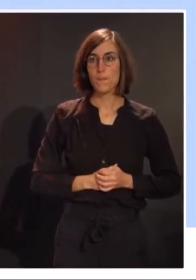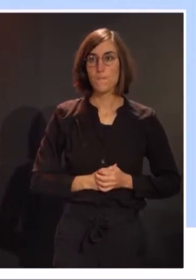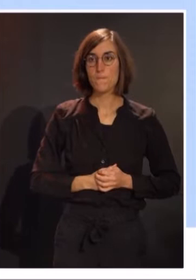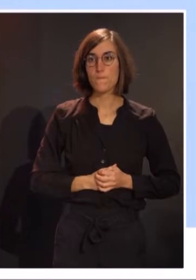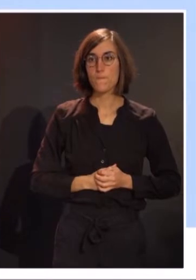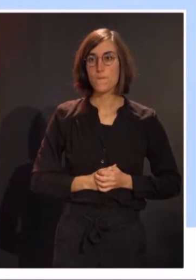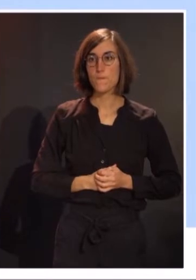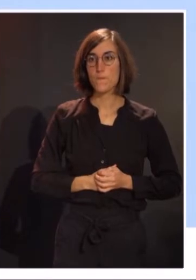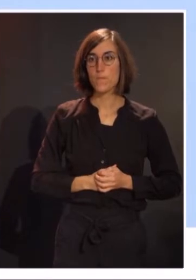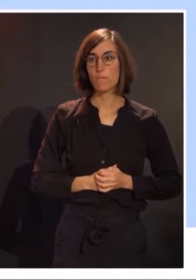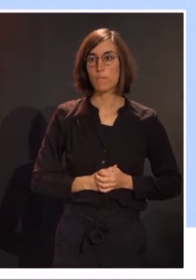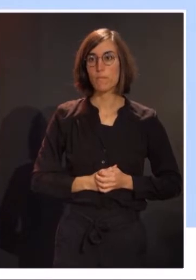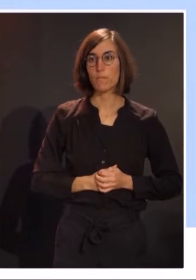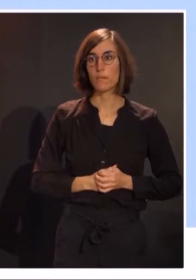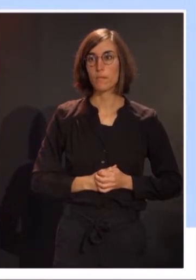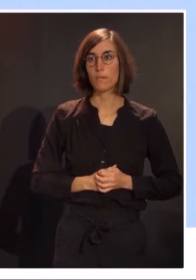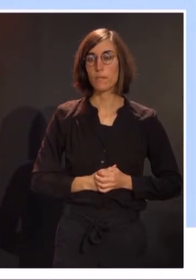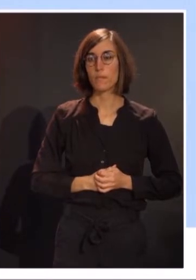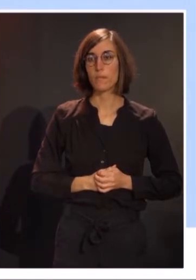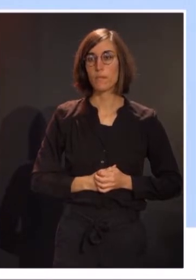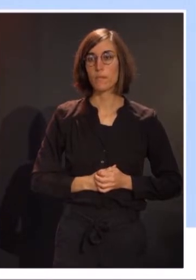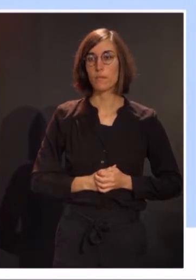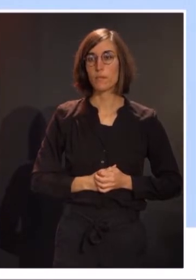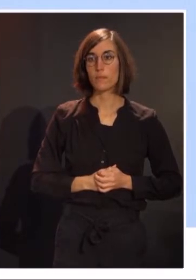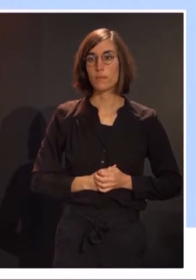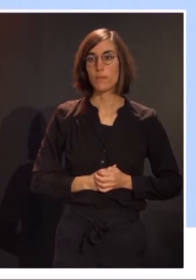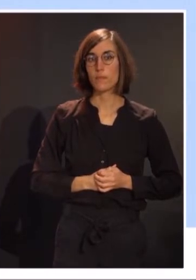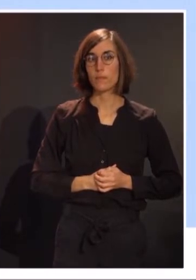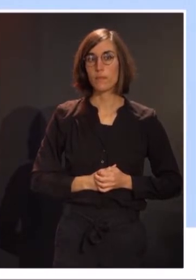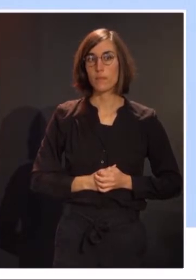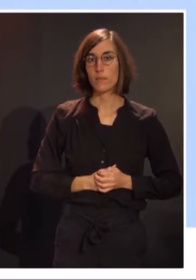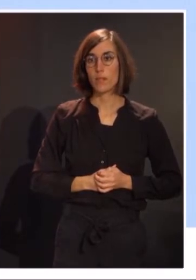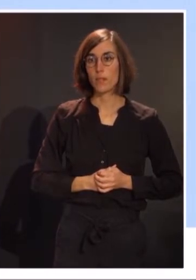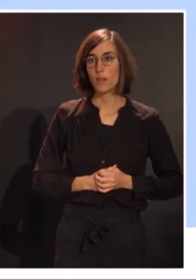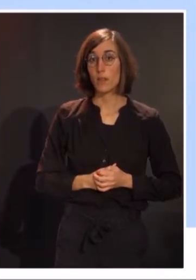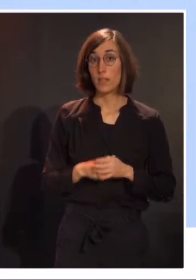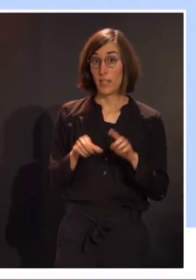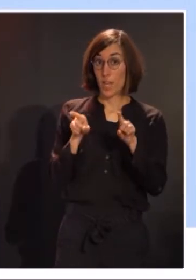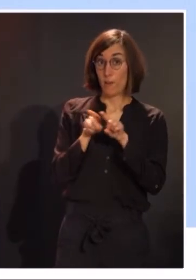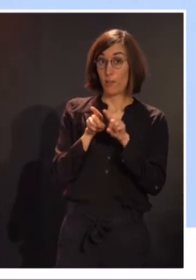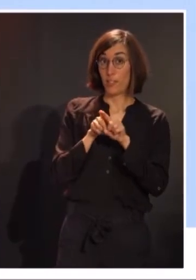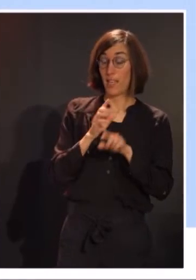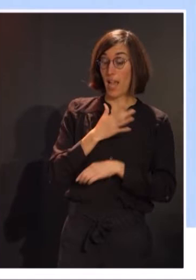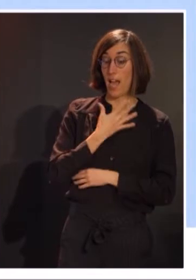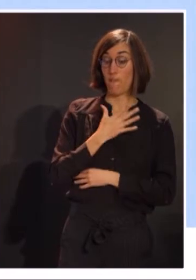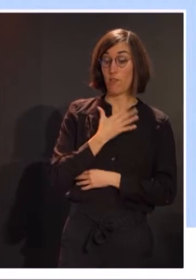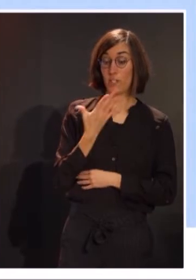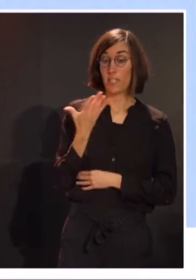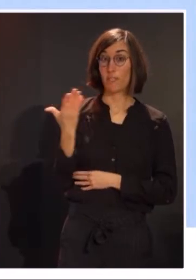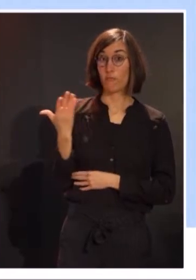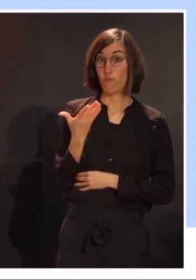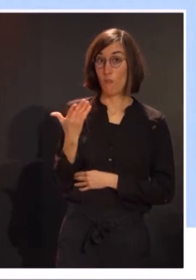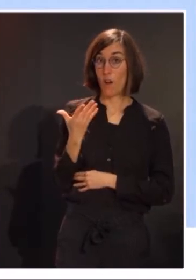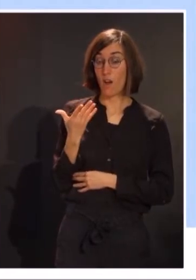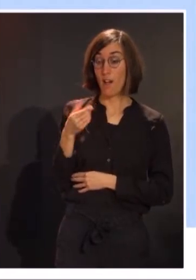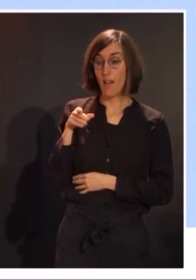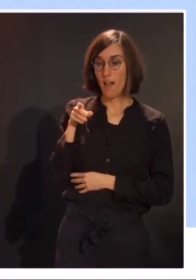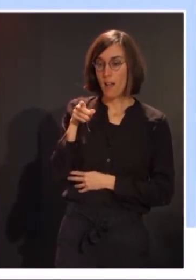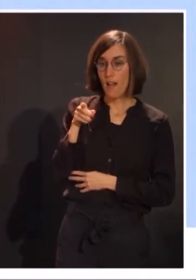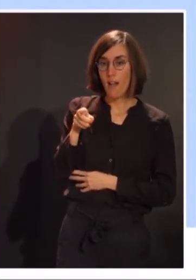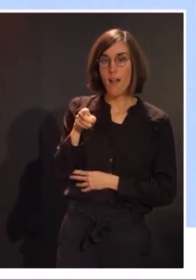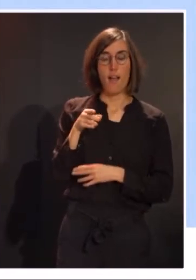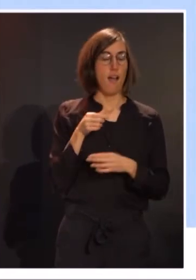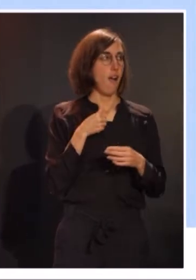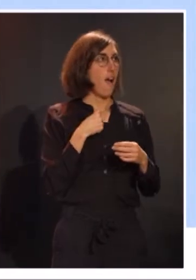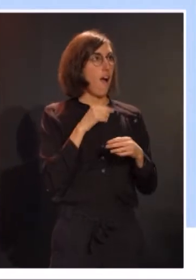puis le grand avantage aussi d'Eva, c'est qu'elle est très motivée à l'idée en fait, d'utiliser une aide